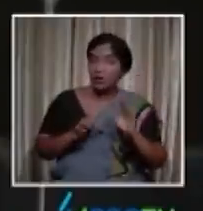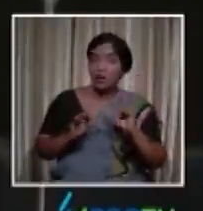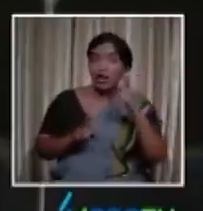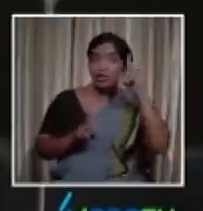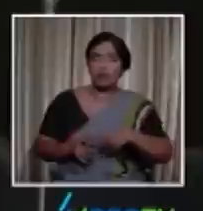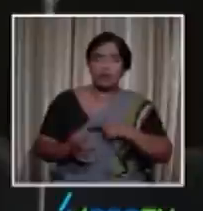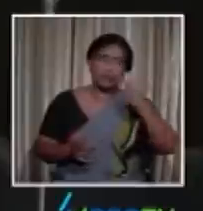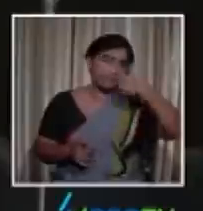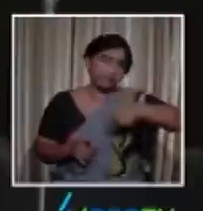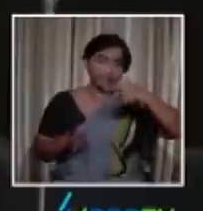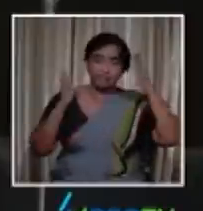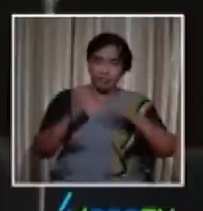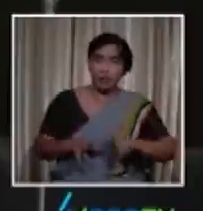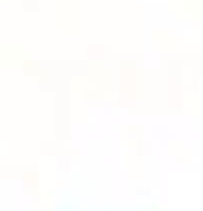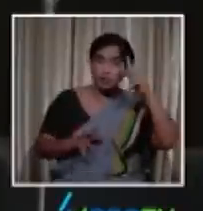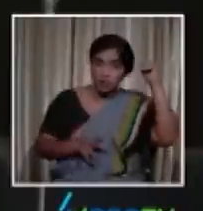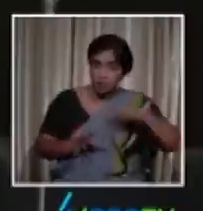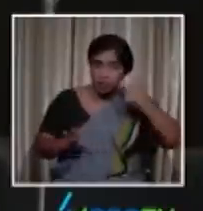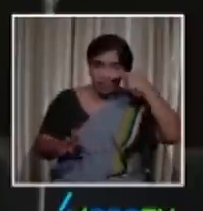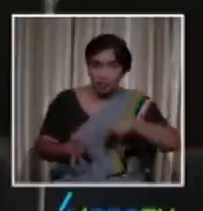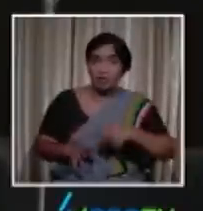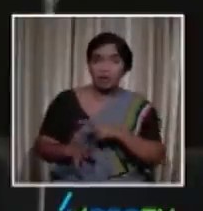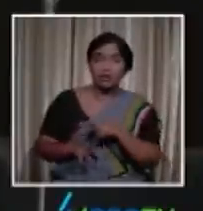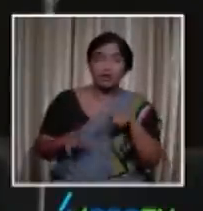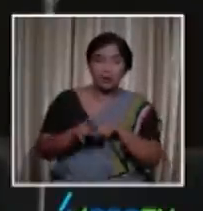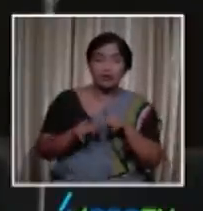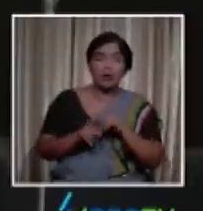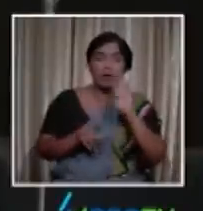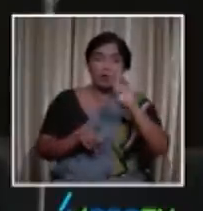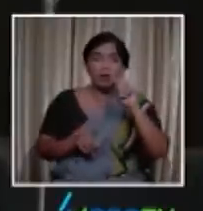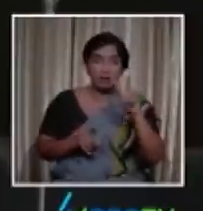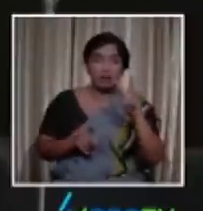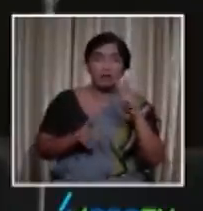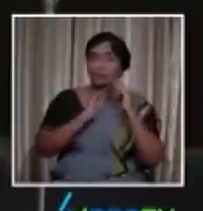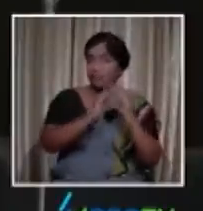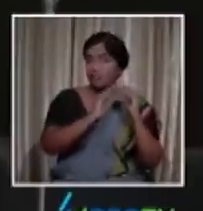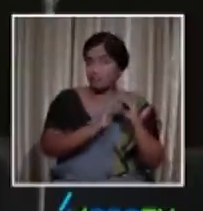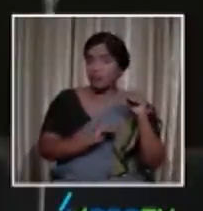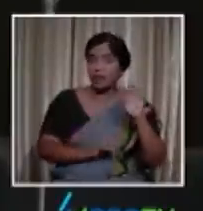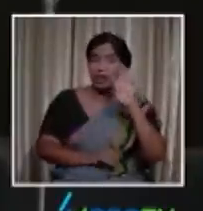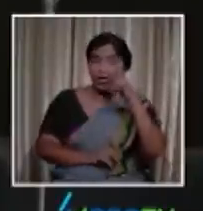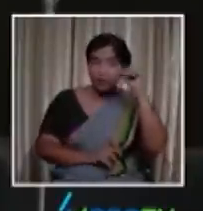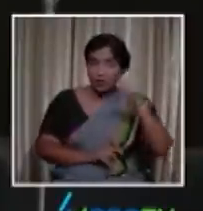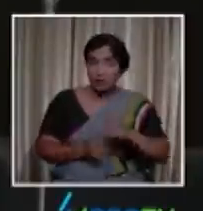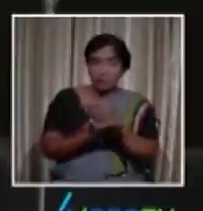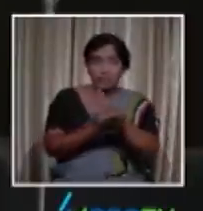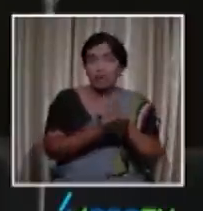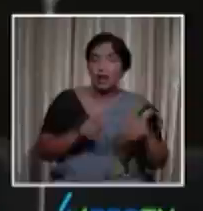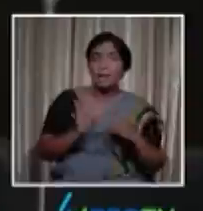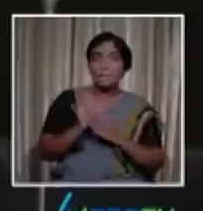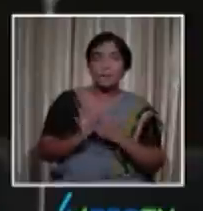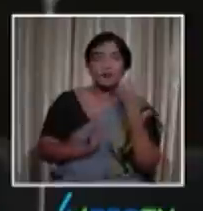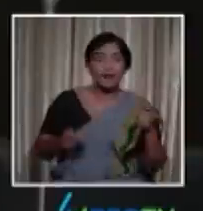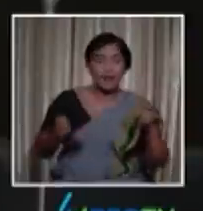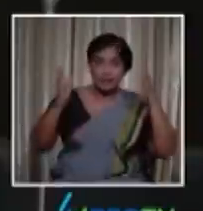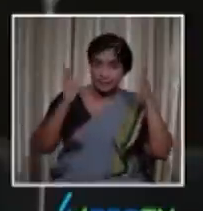දවසකට ගහන්න පුළුවන් වෙන්නේ ඒ 80000කට ගහනකට මේ රීජන්ස් වල තියෙන 42ක් තියෙන අලෙවි නියෝජිතයෝ එතන මේ 80000 බෙදිලා යනකට දැනට තියෙනවා මිලියන 4ක්